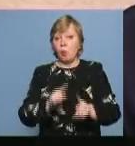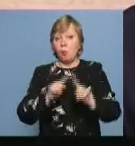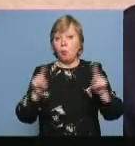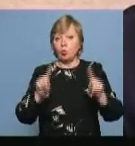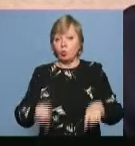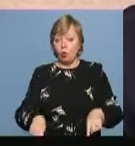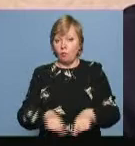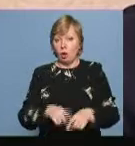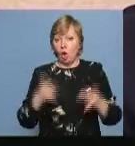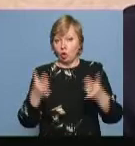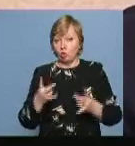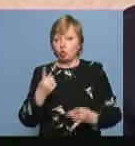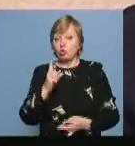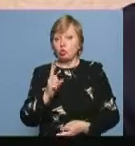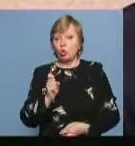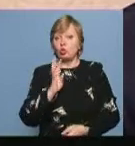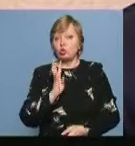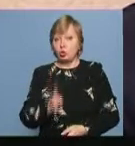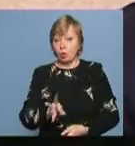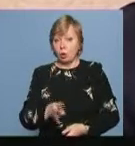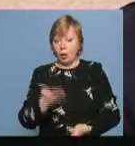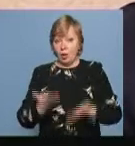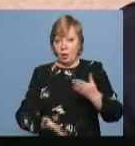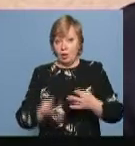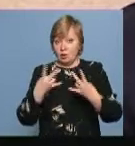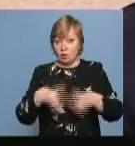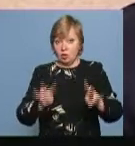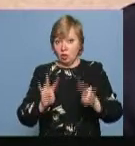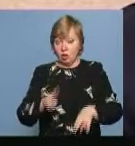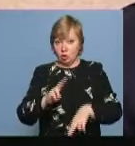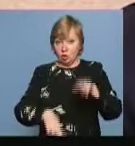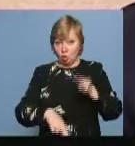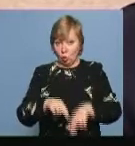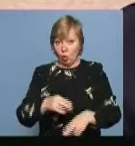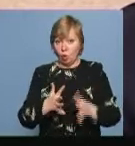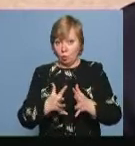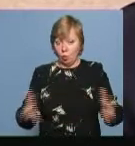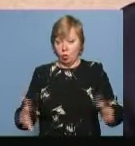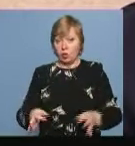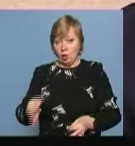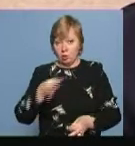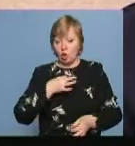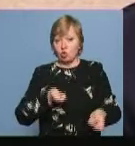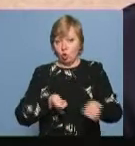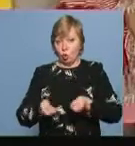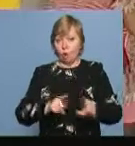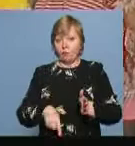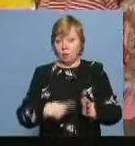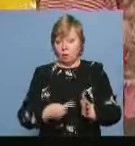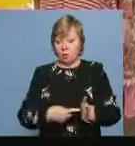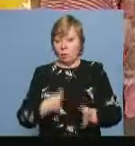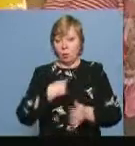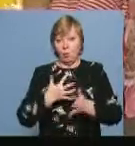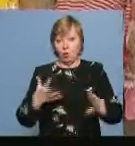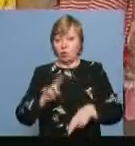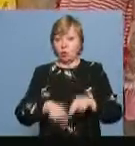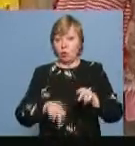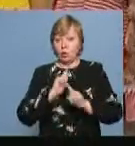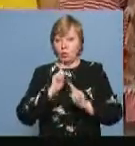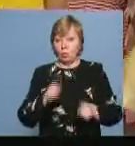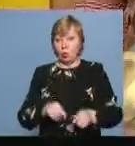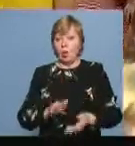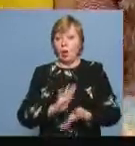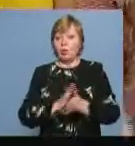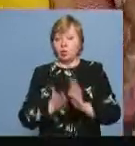140. Но если не надо больше строить, вы нам скажите, отцы города, мы больше строить не будем. Ситуация